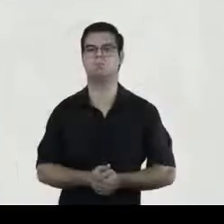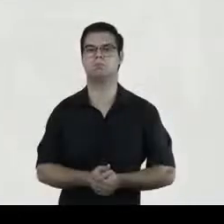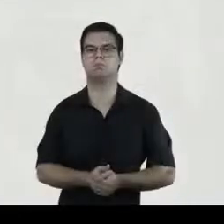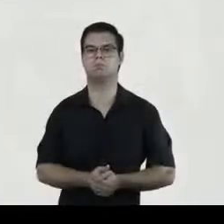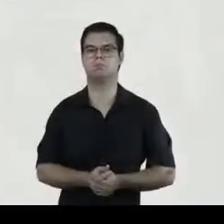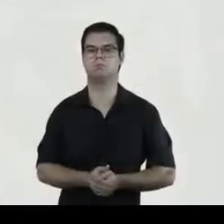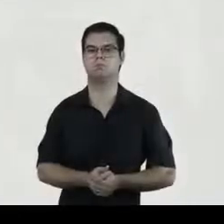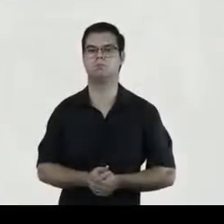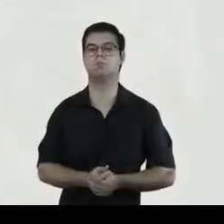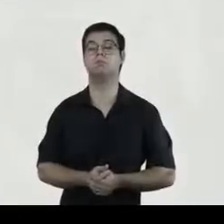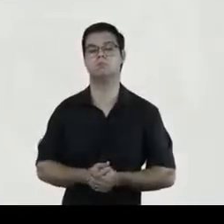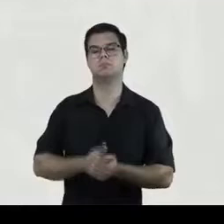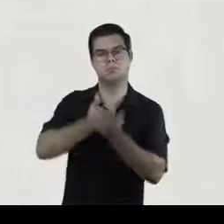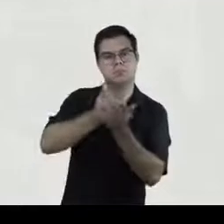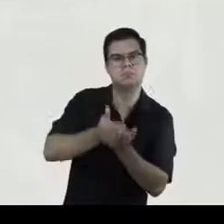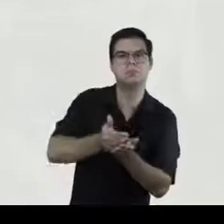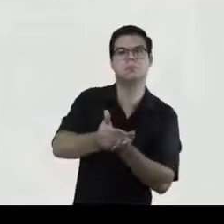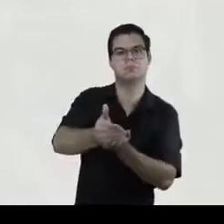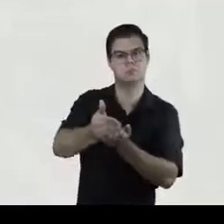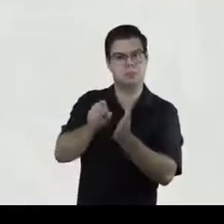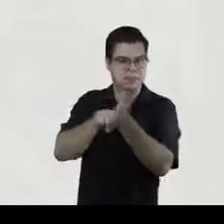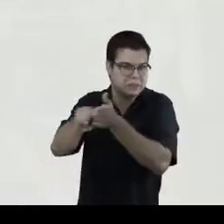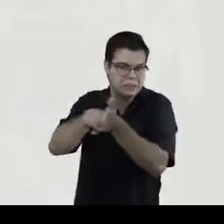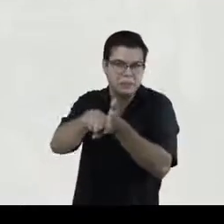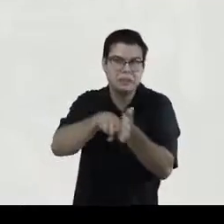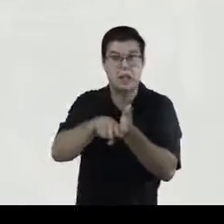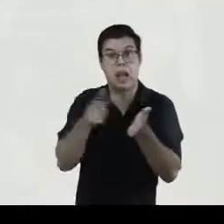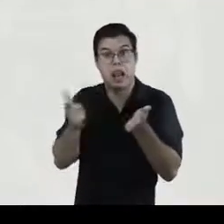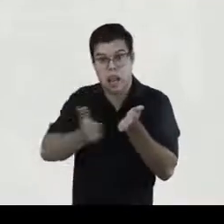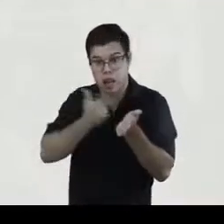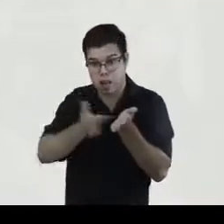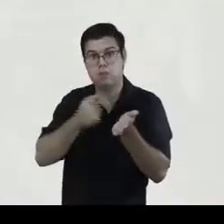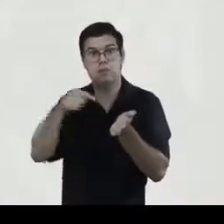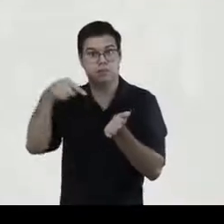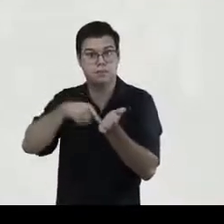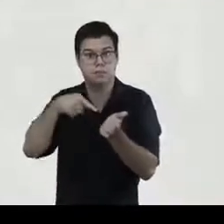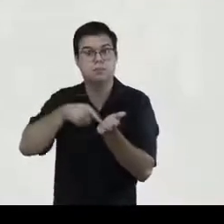Pour ce livre, publié en 2006,